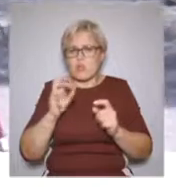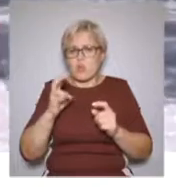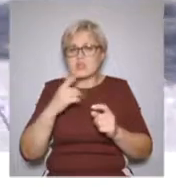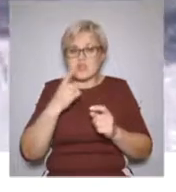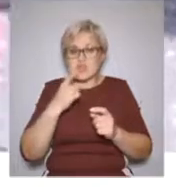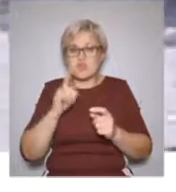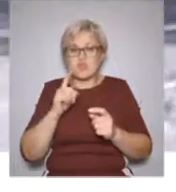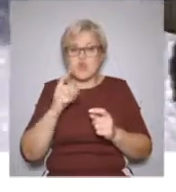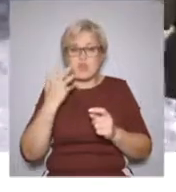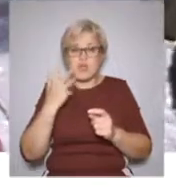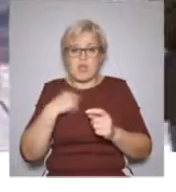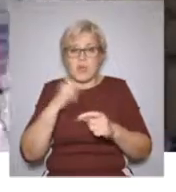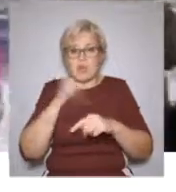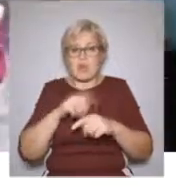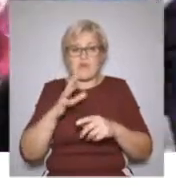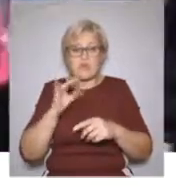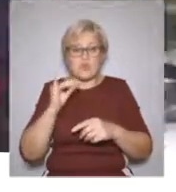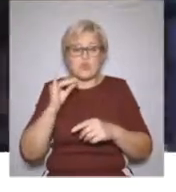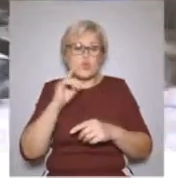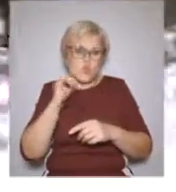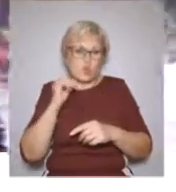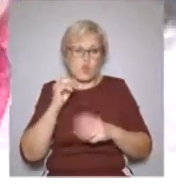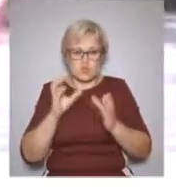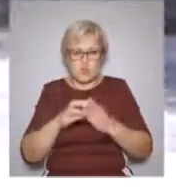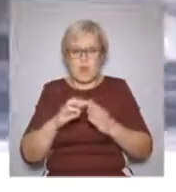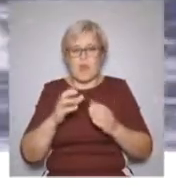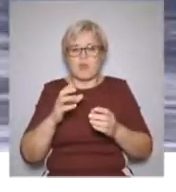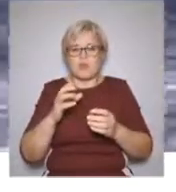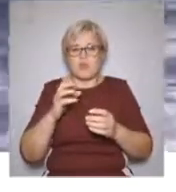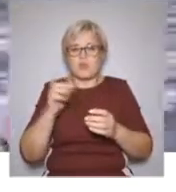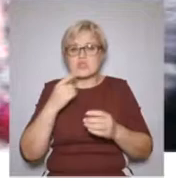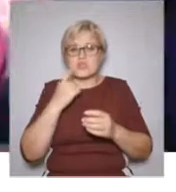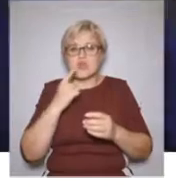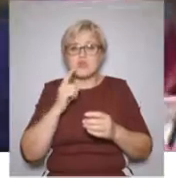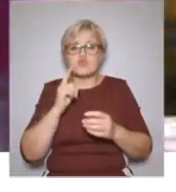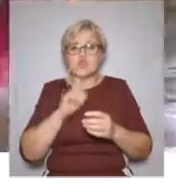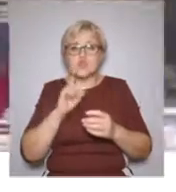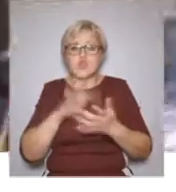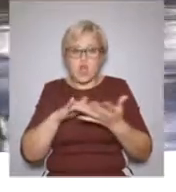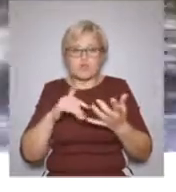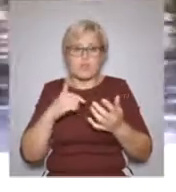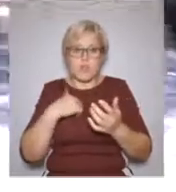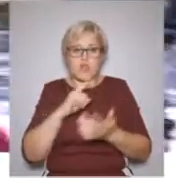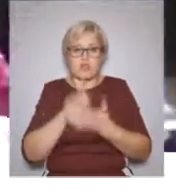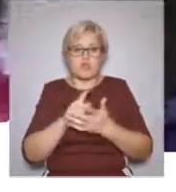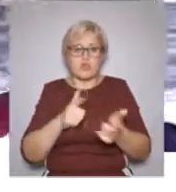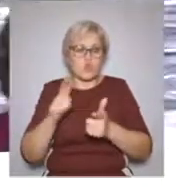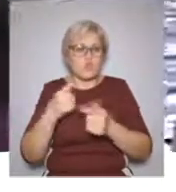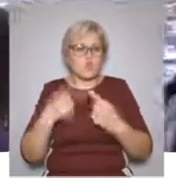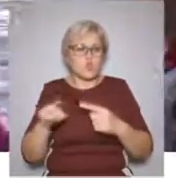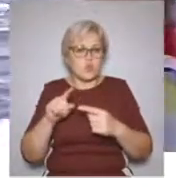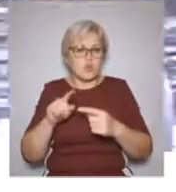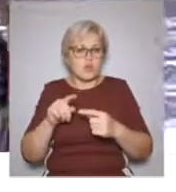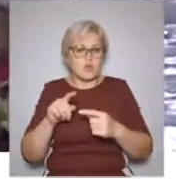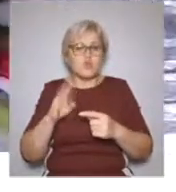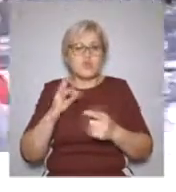должен быть основное что мне понравилось или до сих пор нравится что